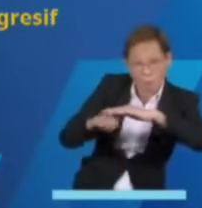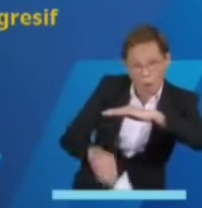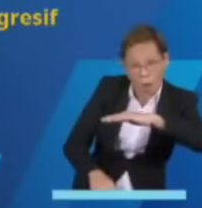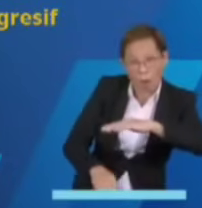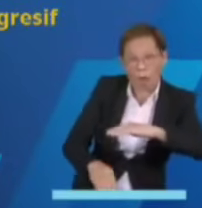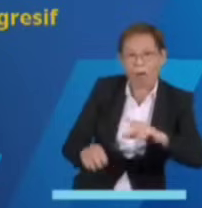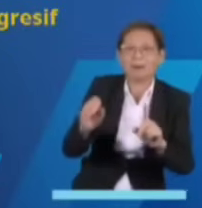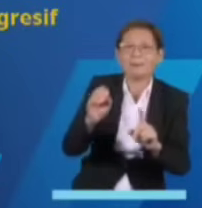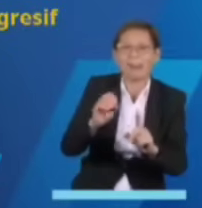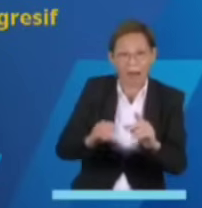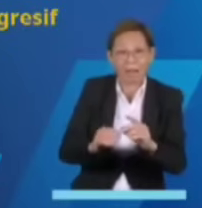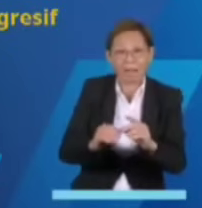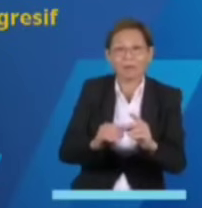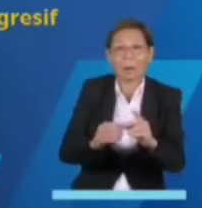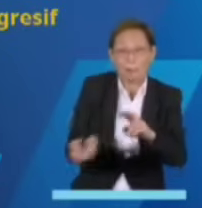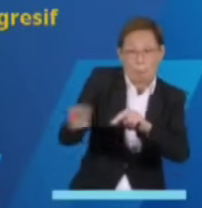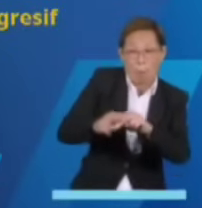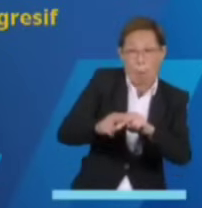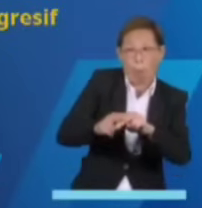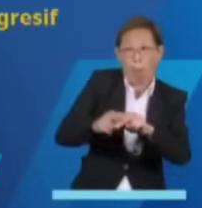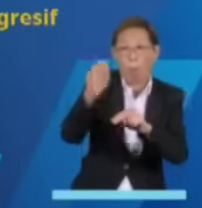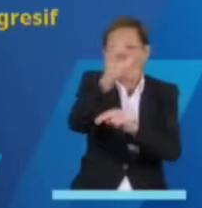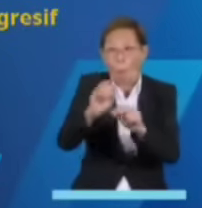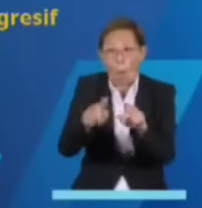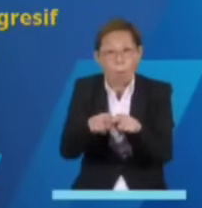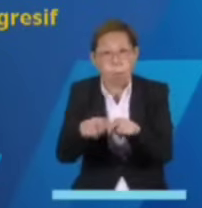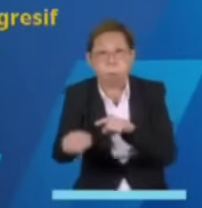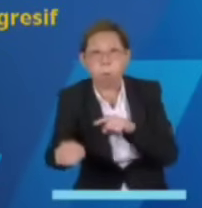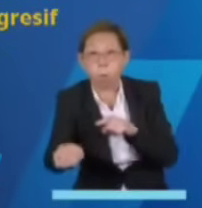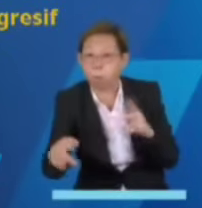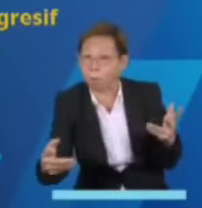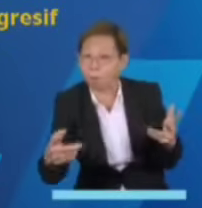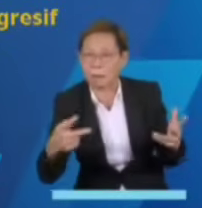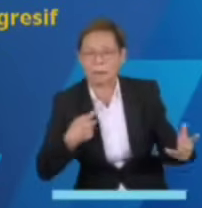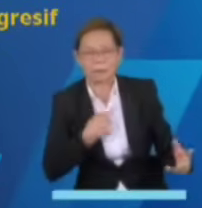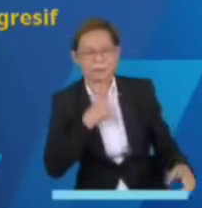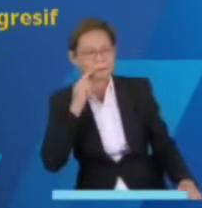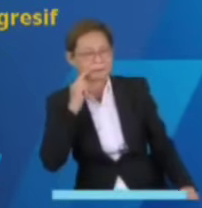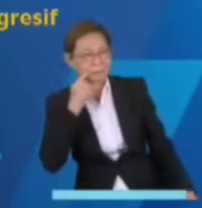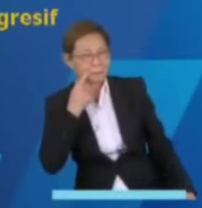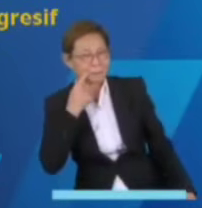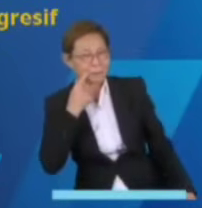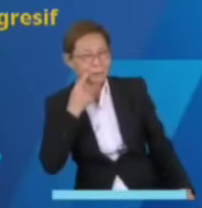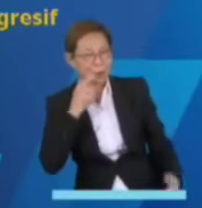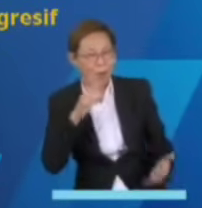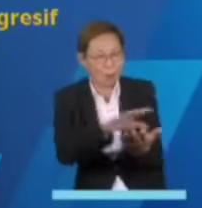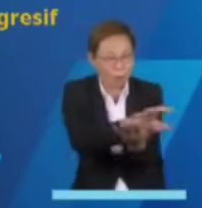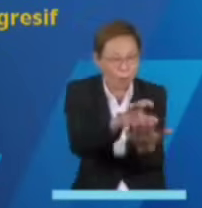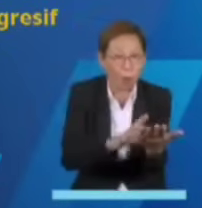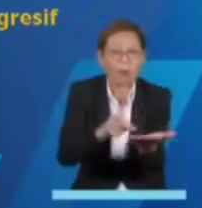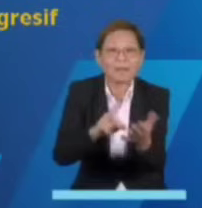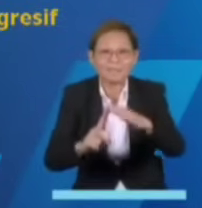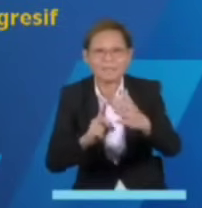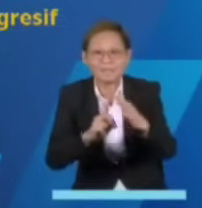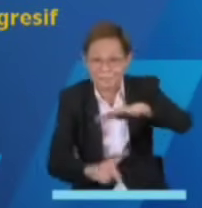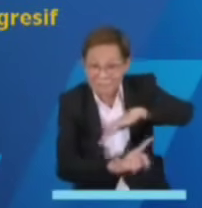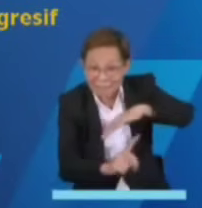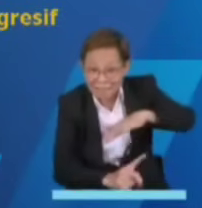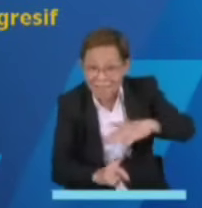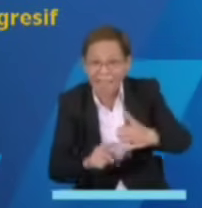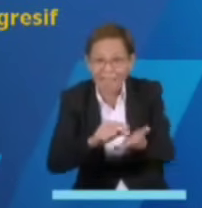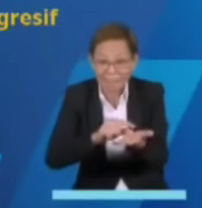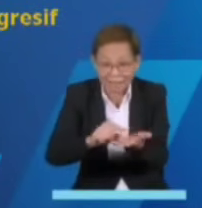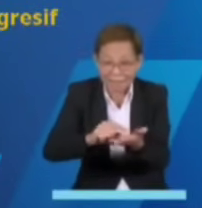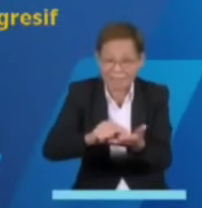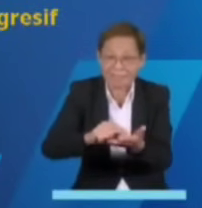peratusan yang jauh lebih tinggi. Kita serius untuk menggubal dasar gaji progresif yang melibatkan sektor